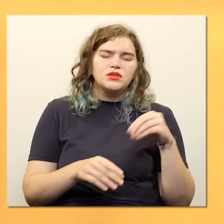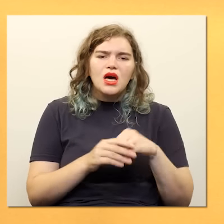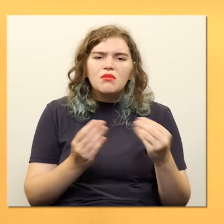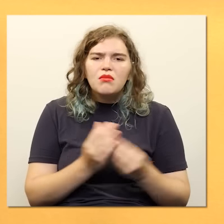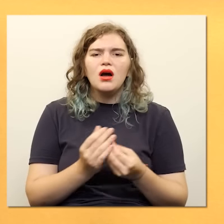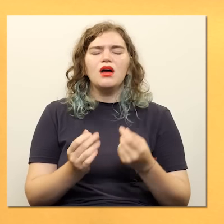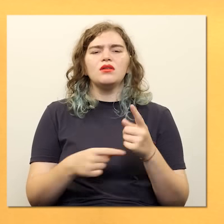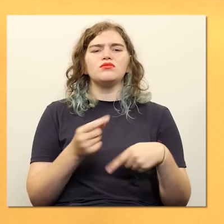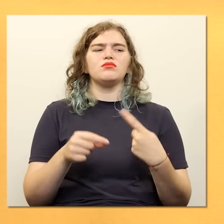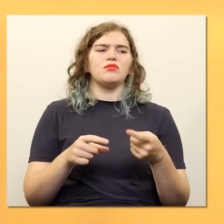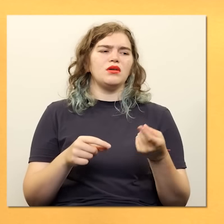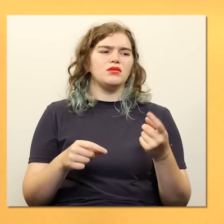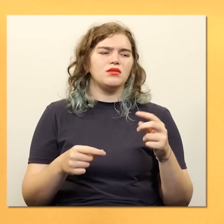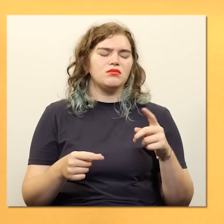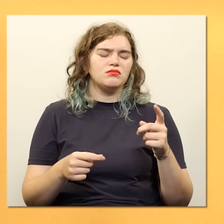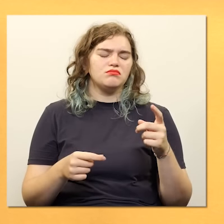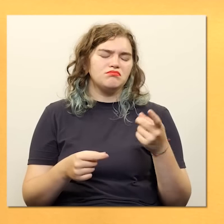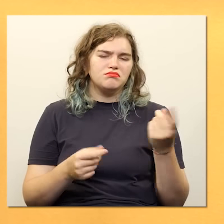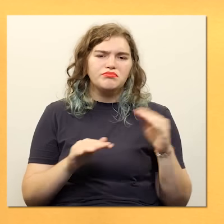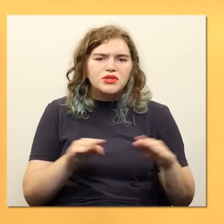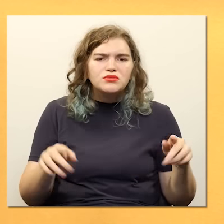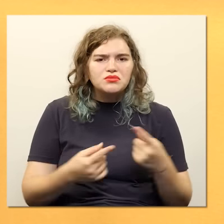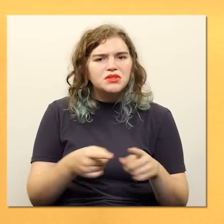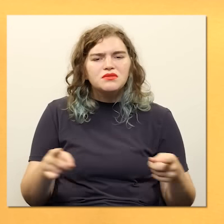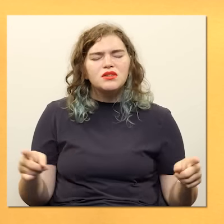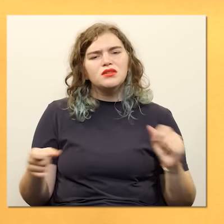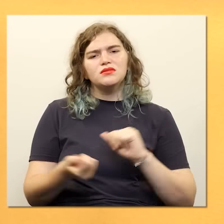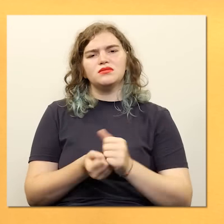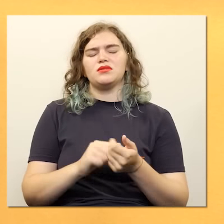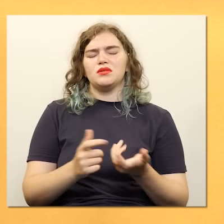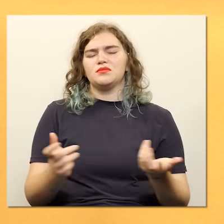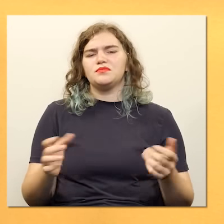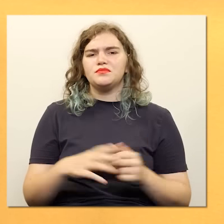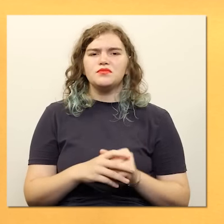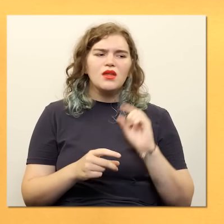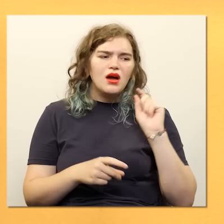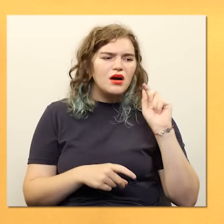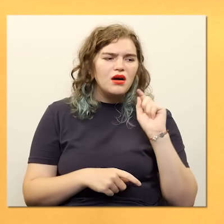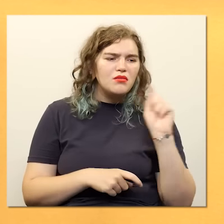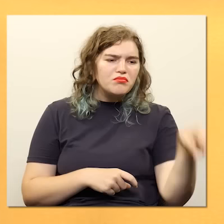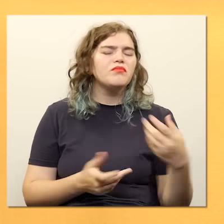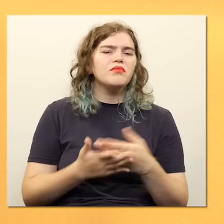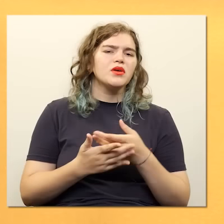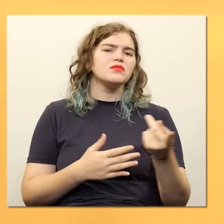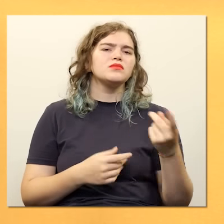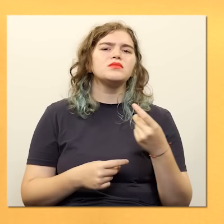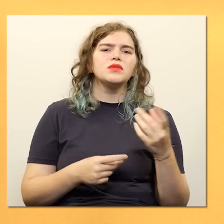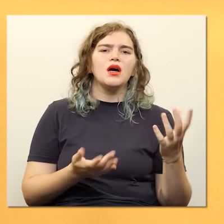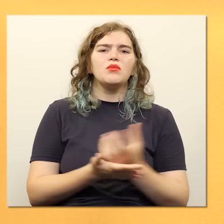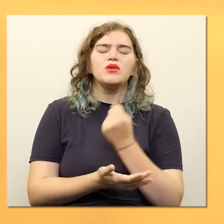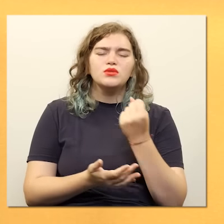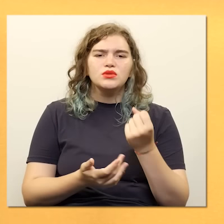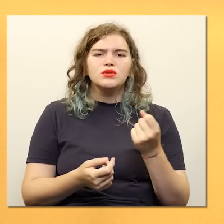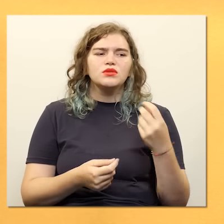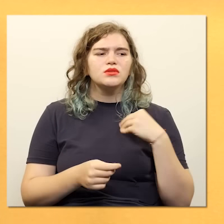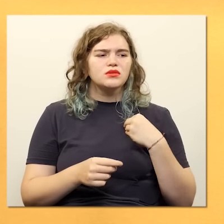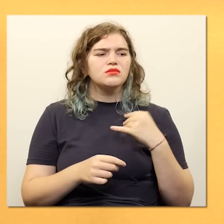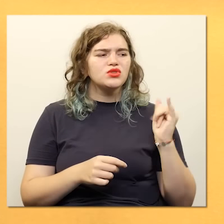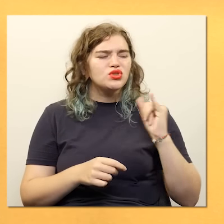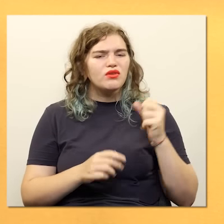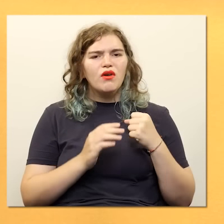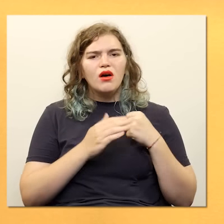sarmale și am făcut cozonaci pe la Crăciun și ne-am dus la ei și am reușit să obținem